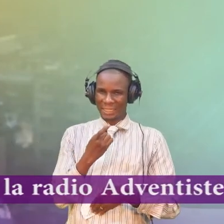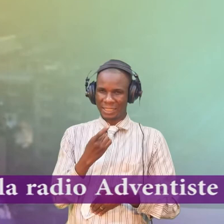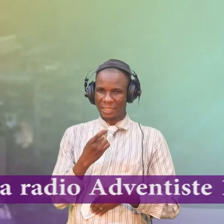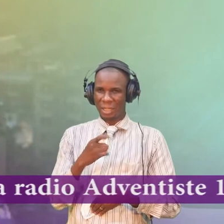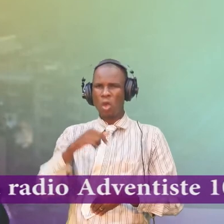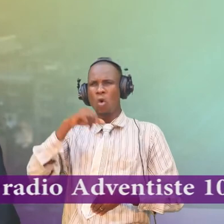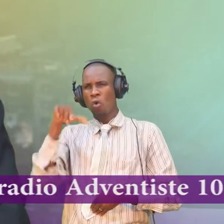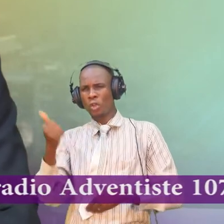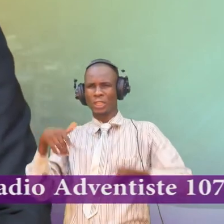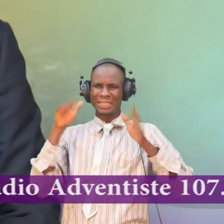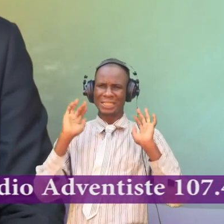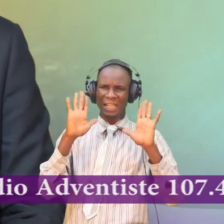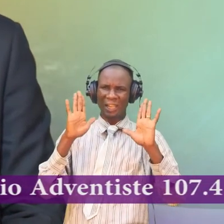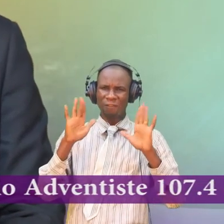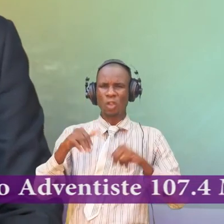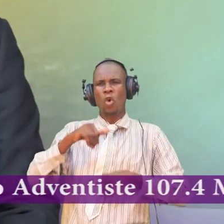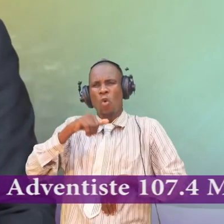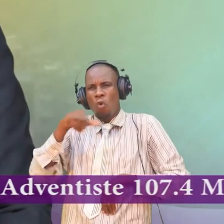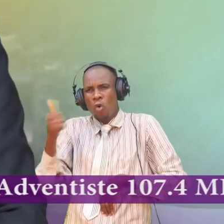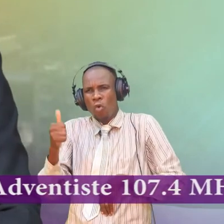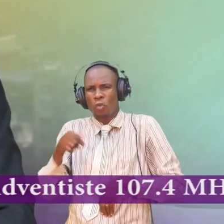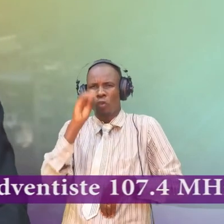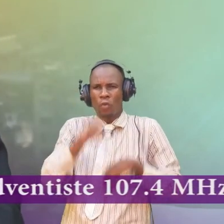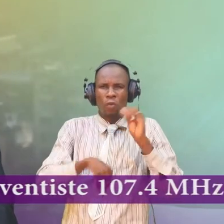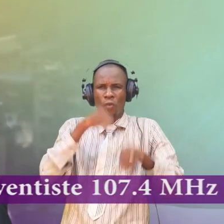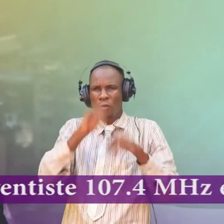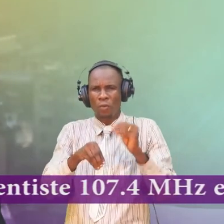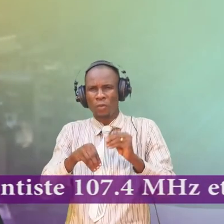que l'apôtre. Tusome mtume Paulo anavyosema katika Warumi